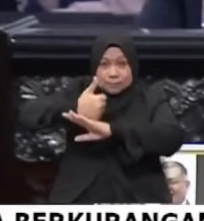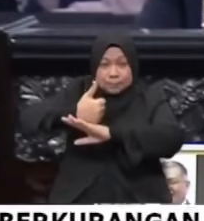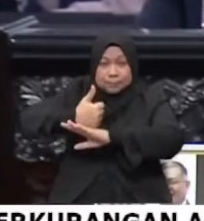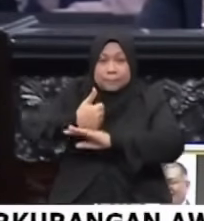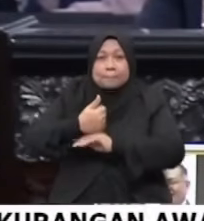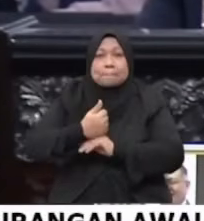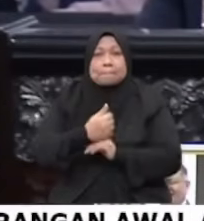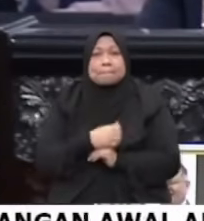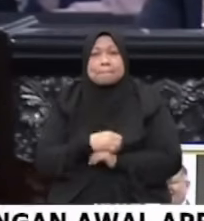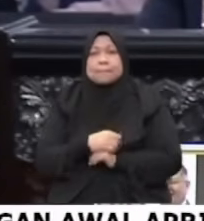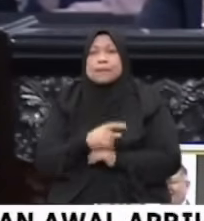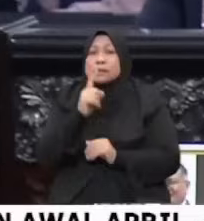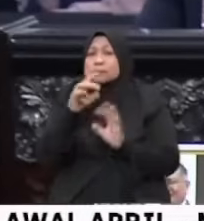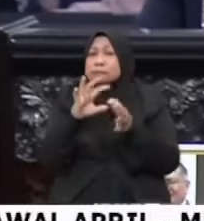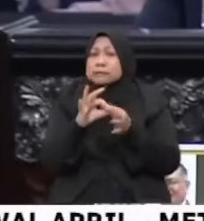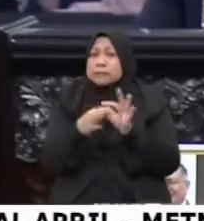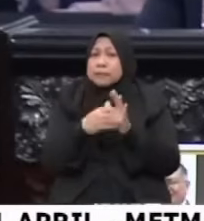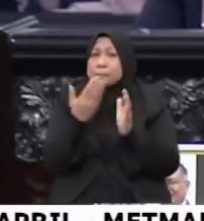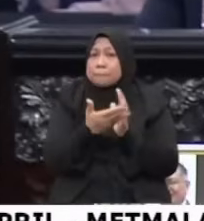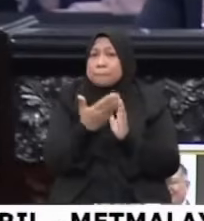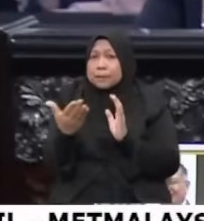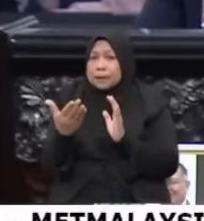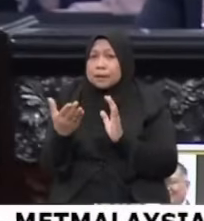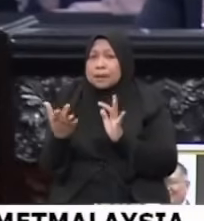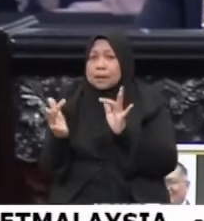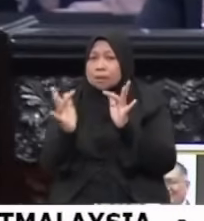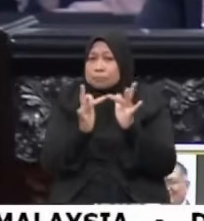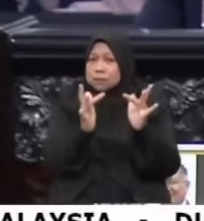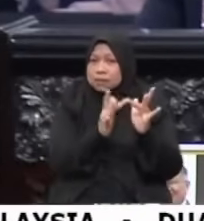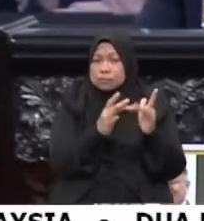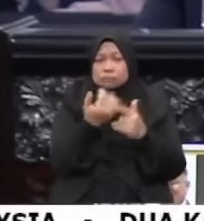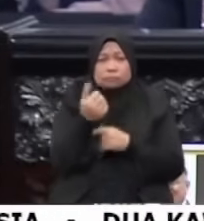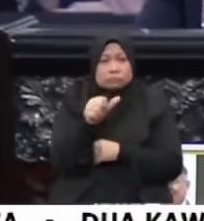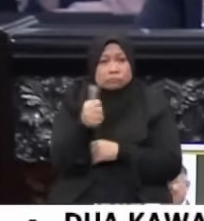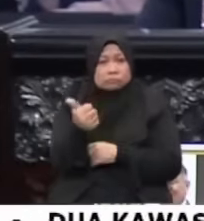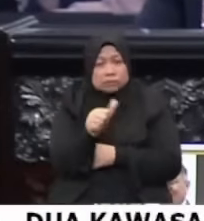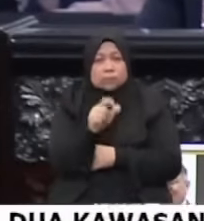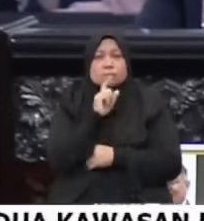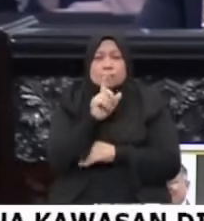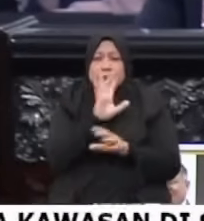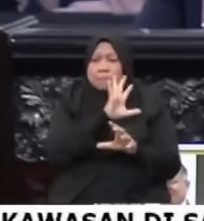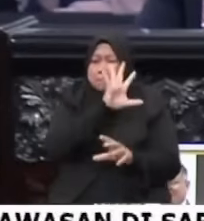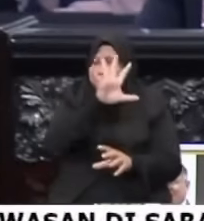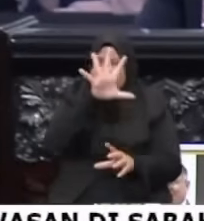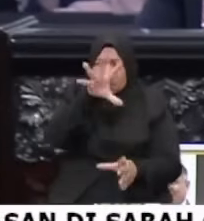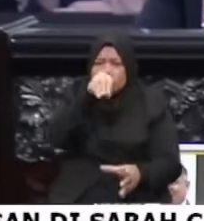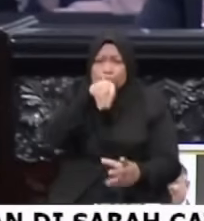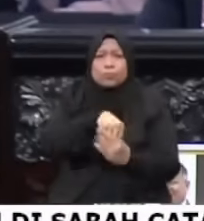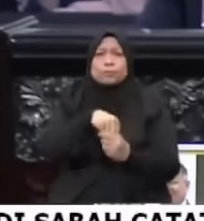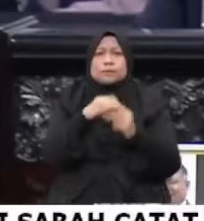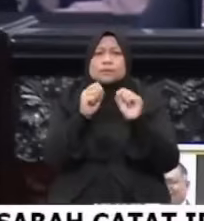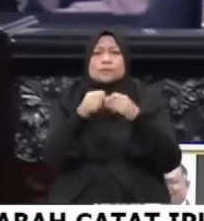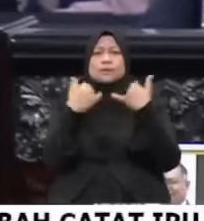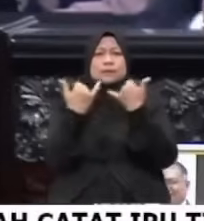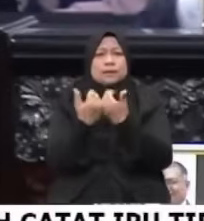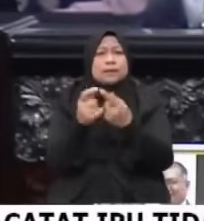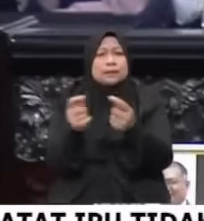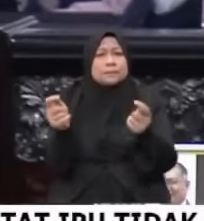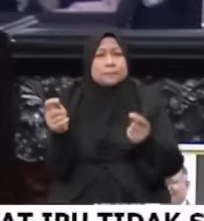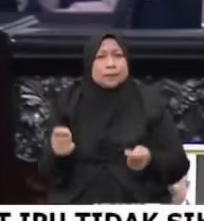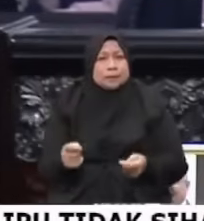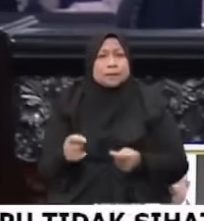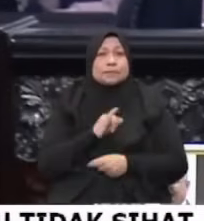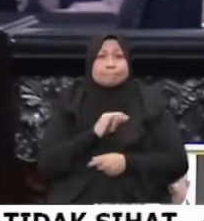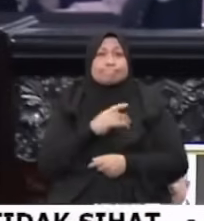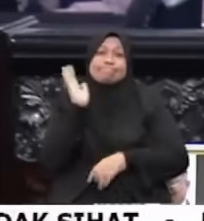satu rantaian bekalan dan satu rantaian nilai yang merangkumi syarikat-syarikat tempatan